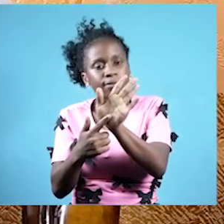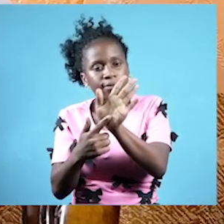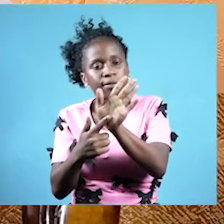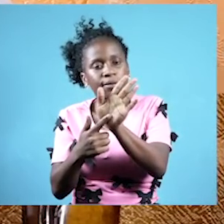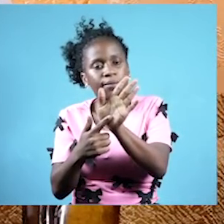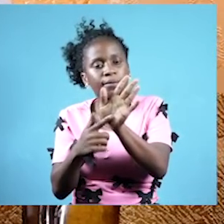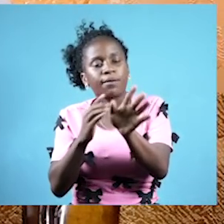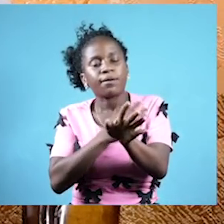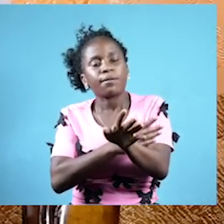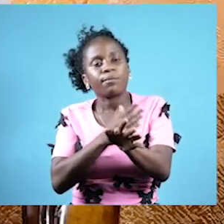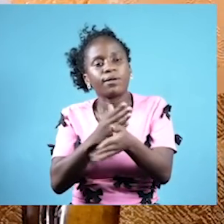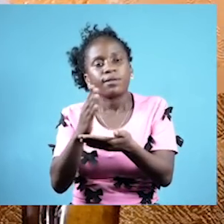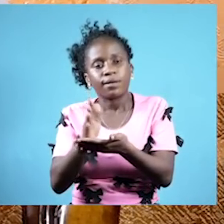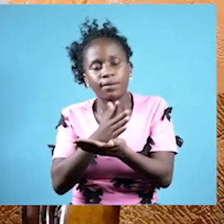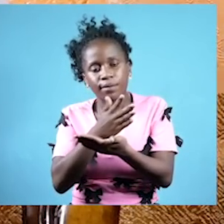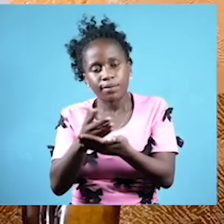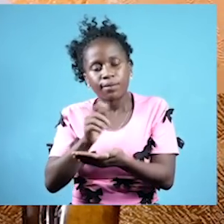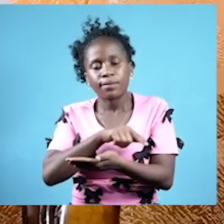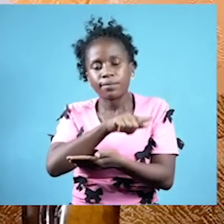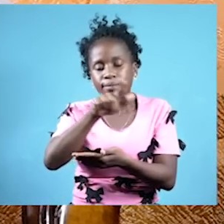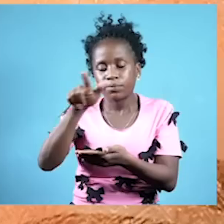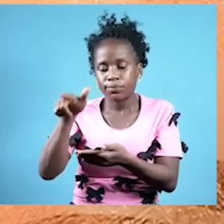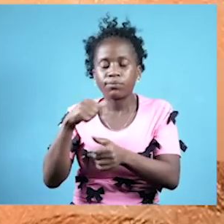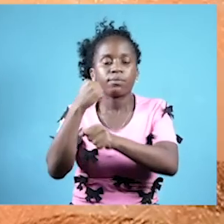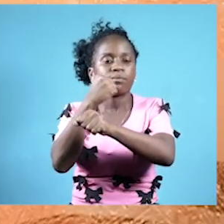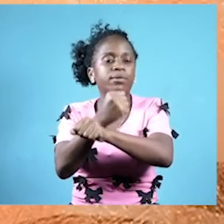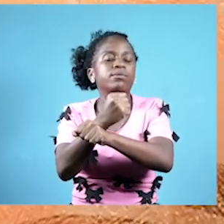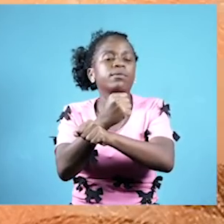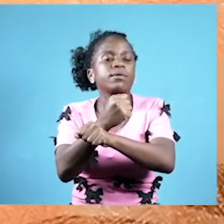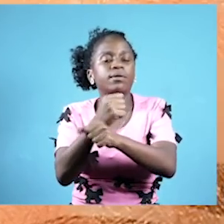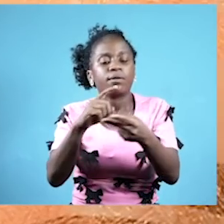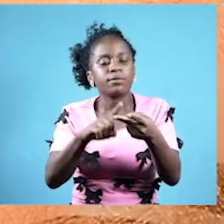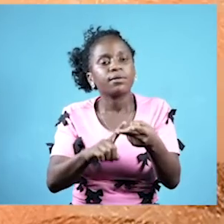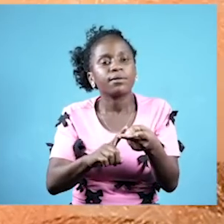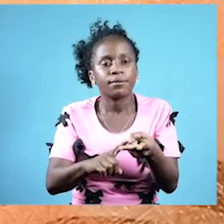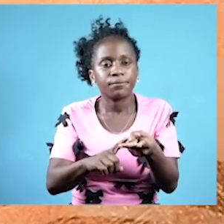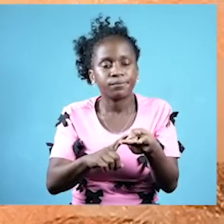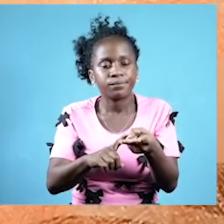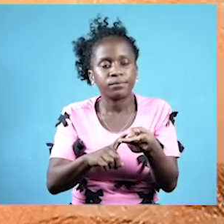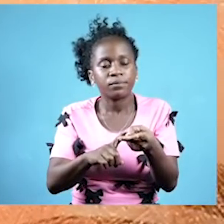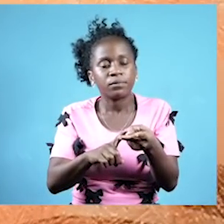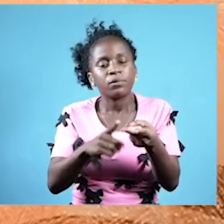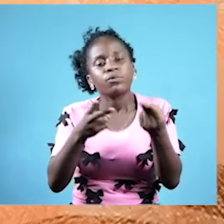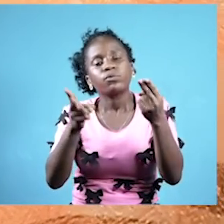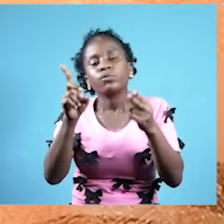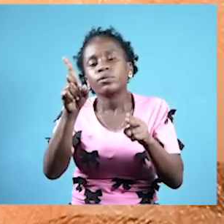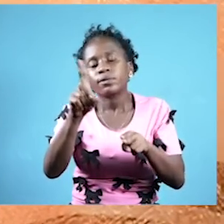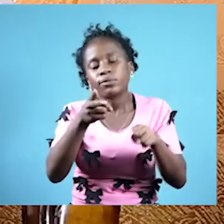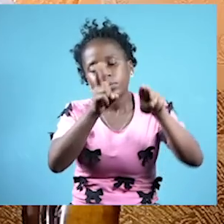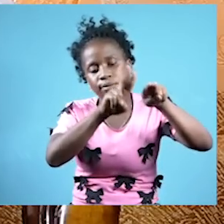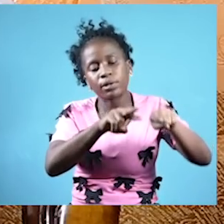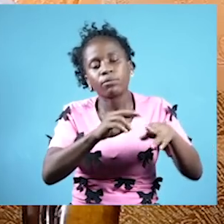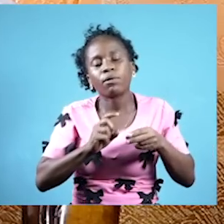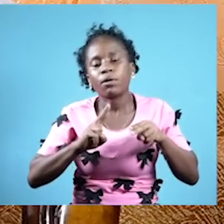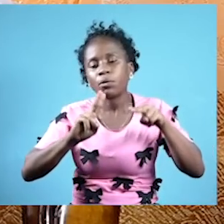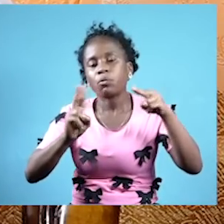ile kesi sisi tukawa tumekamatwa tena na tukashtakiwa upya. Kwa hiyo tarehe